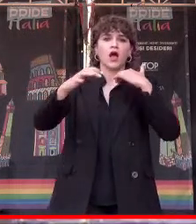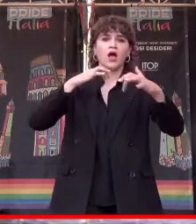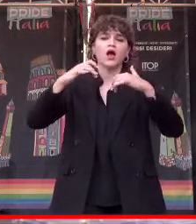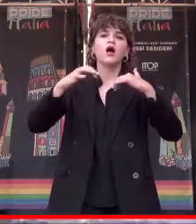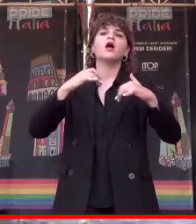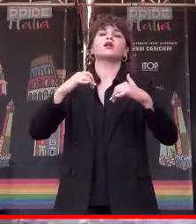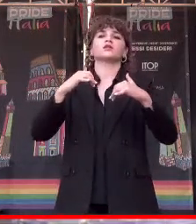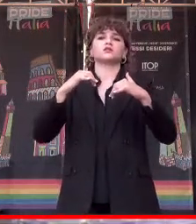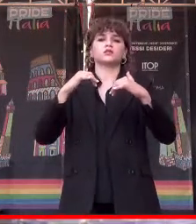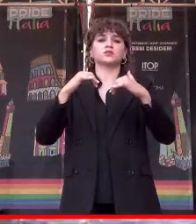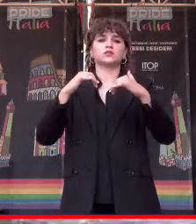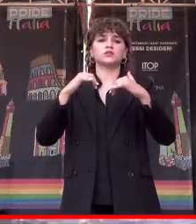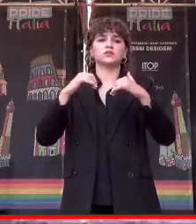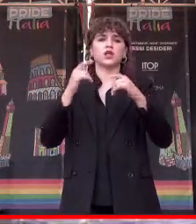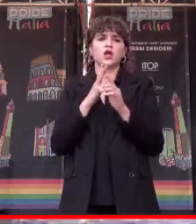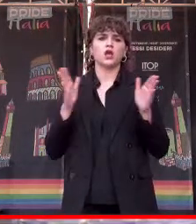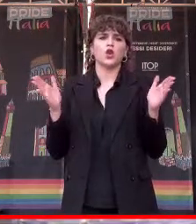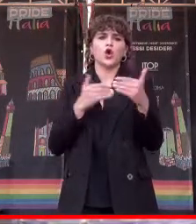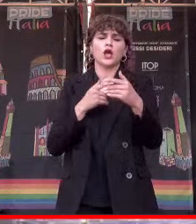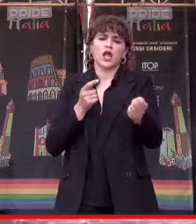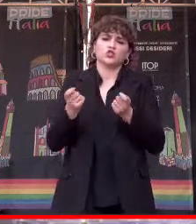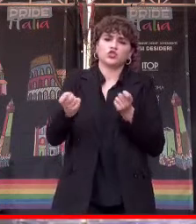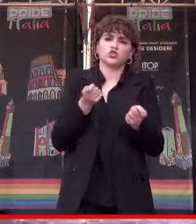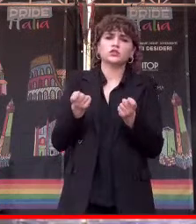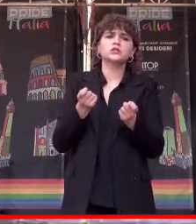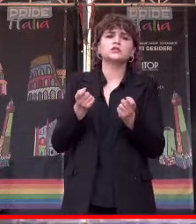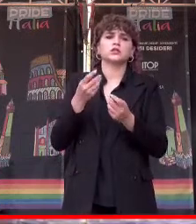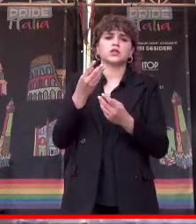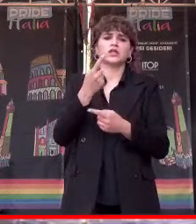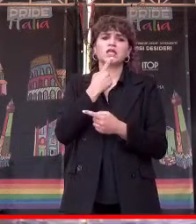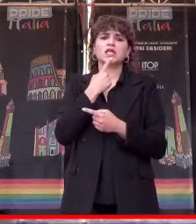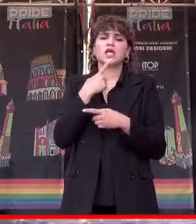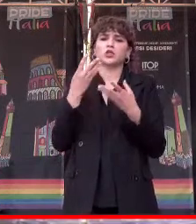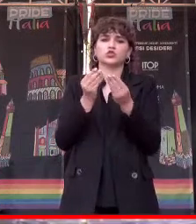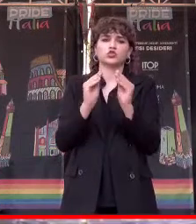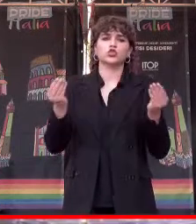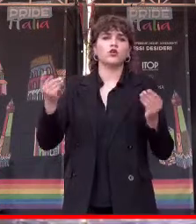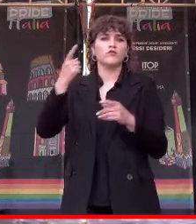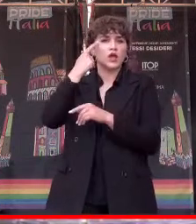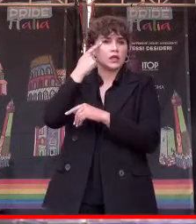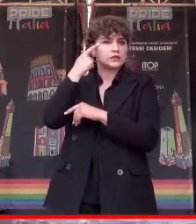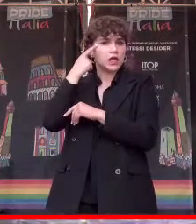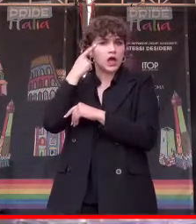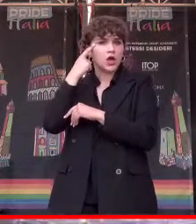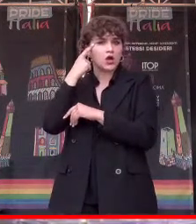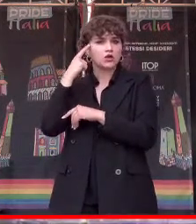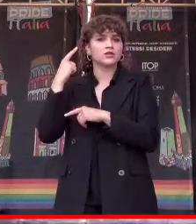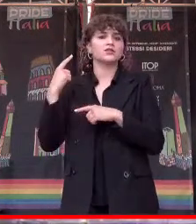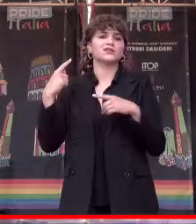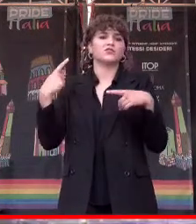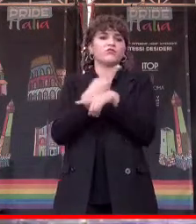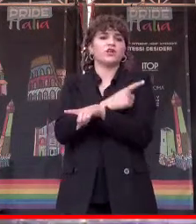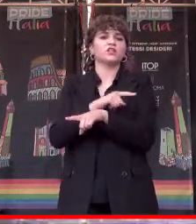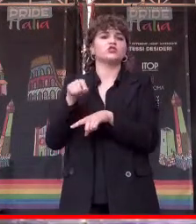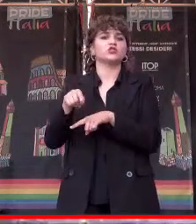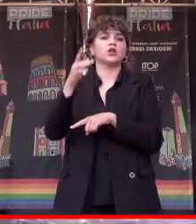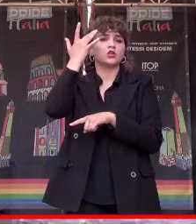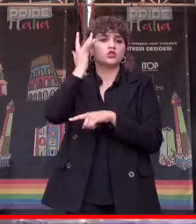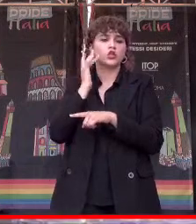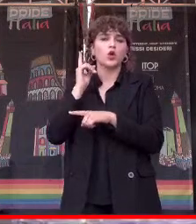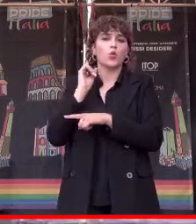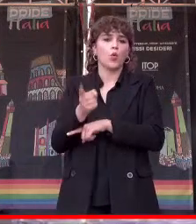con sindrome di Down, laddove invece c'era il divieto di passaggio soltanto se avevi una maglietta di Che Guevara, perché